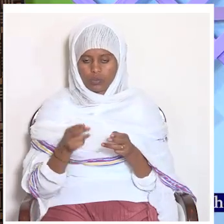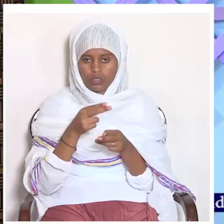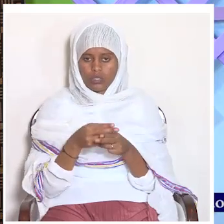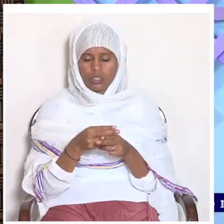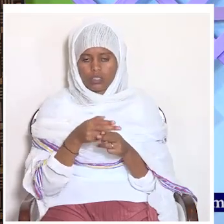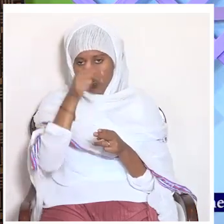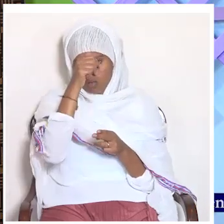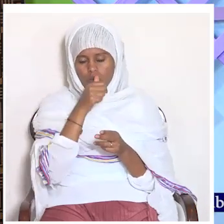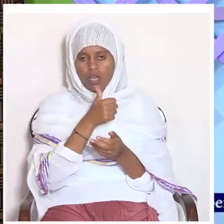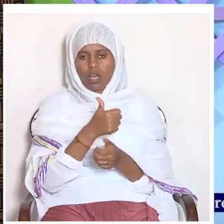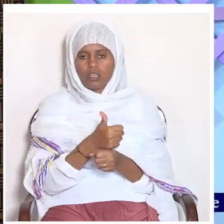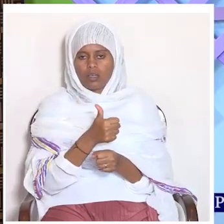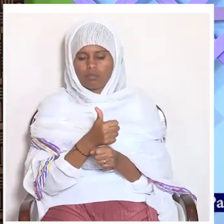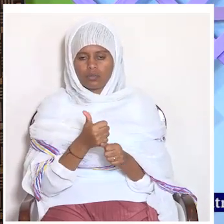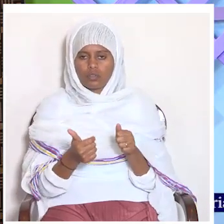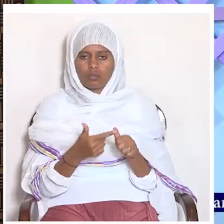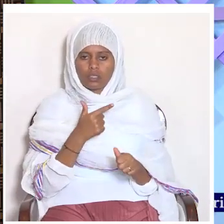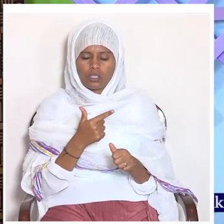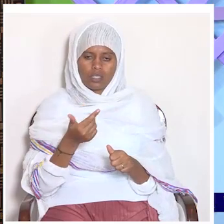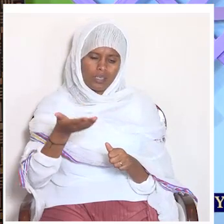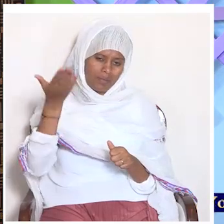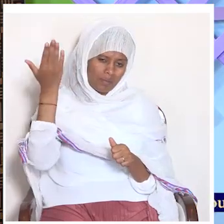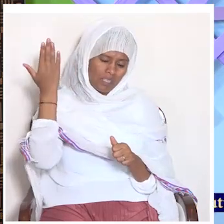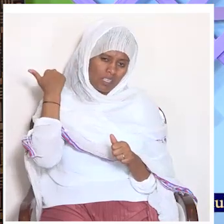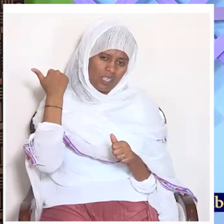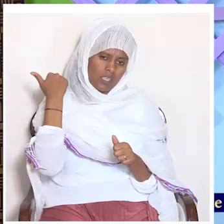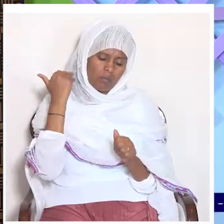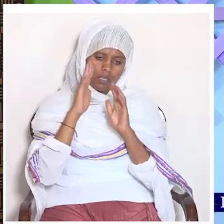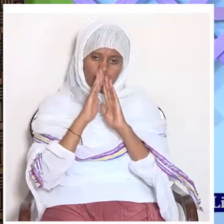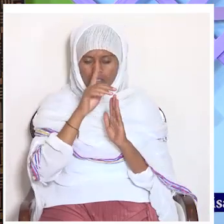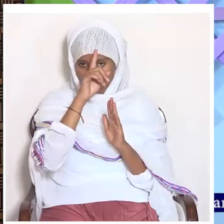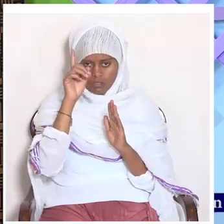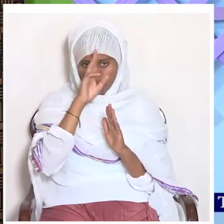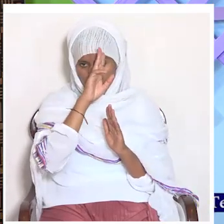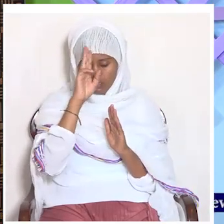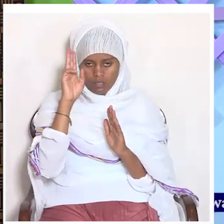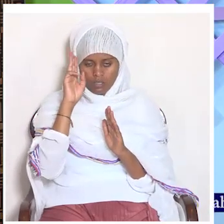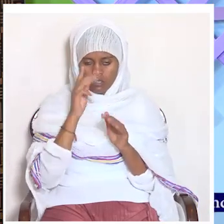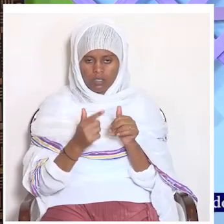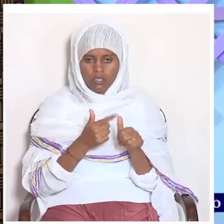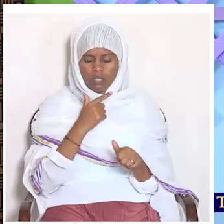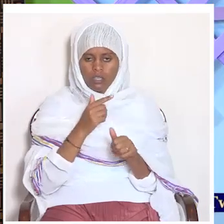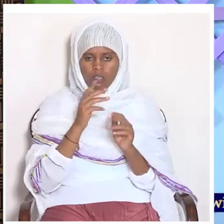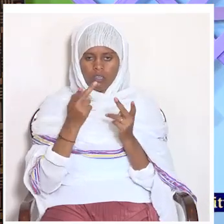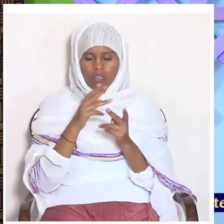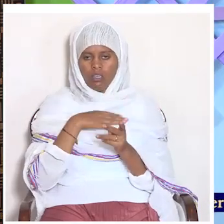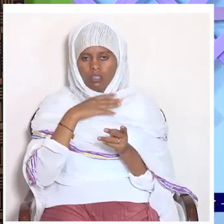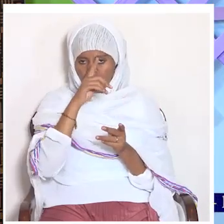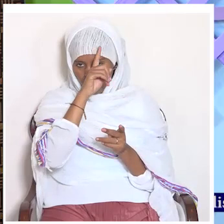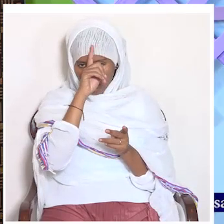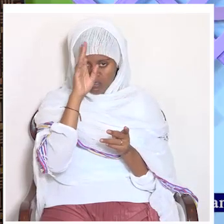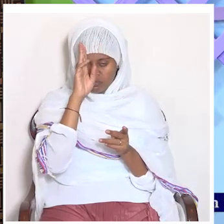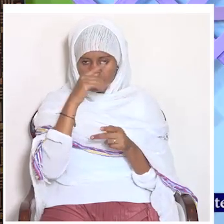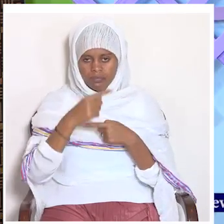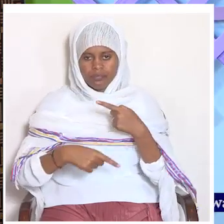ይምስክረልና። ተወሳኺ በቦና ኣዳም ኣትሒዛ እኳ ደኣ ብጥንቲ ትሒዛ እውን ናይ ቅድስቲ ድንግል መሰረት ወይ ድማ